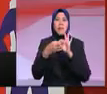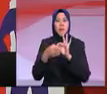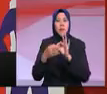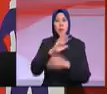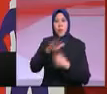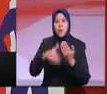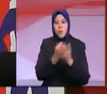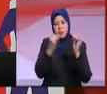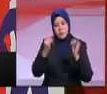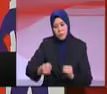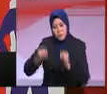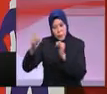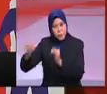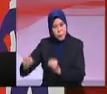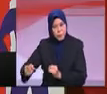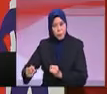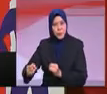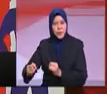setiap individu